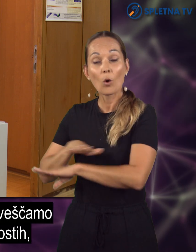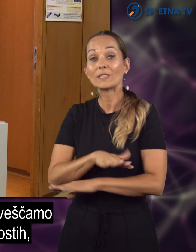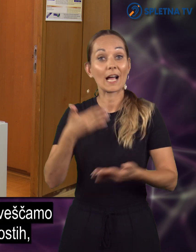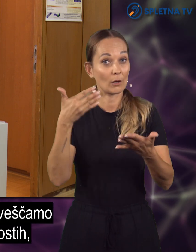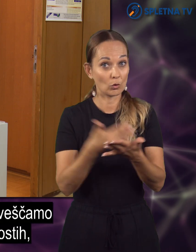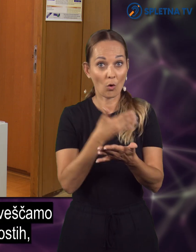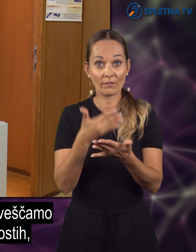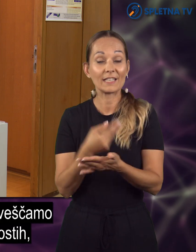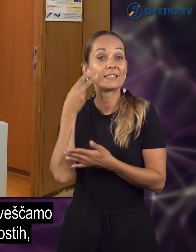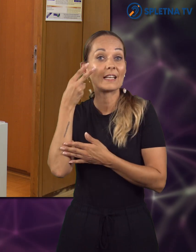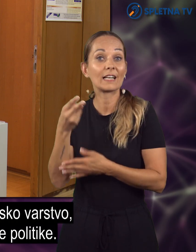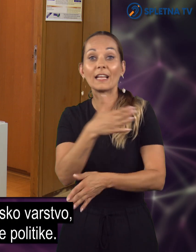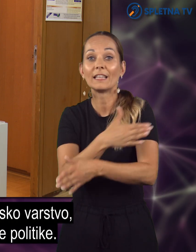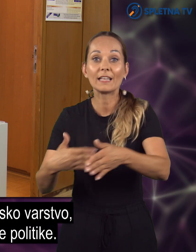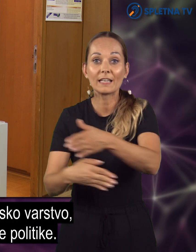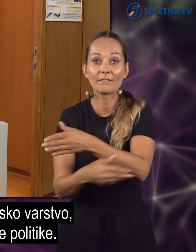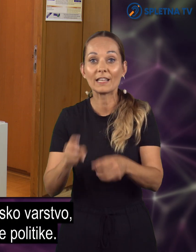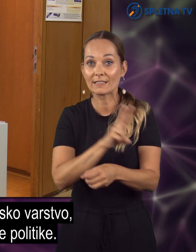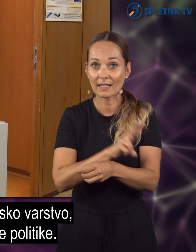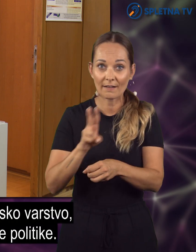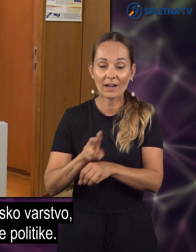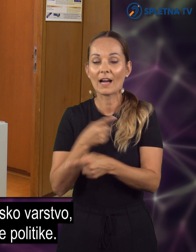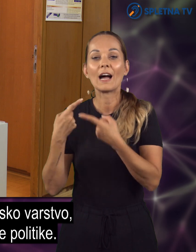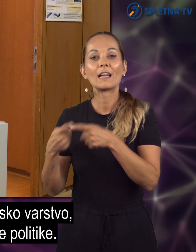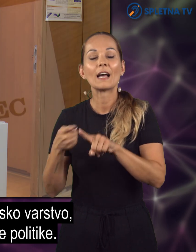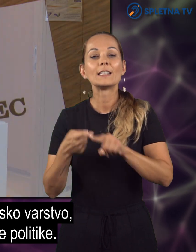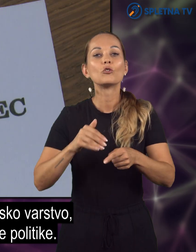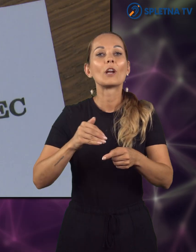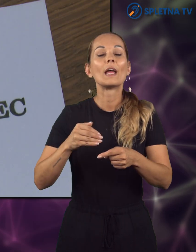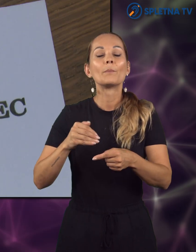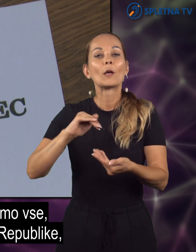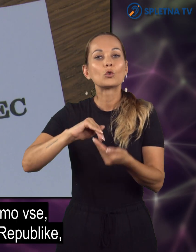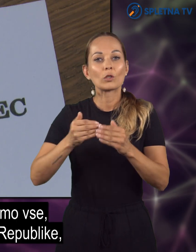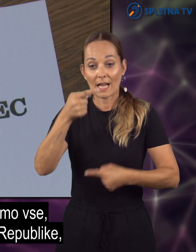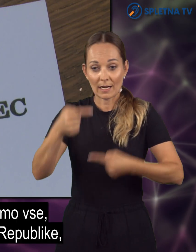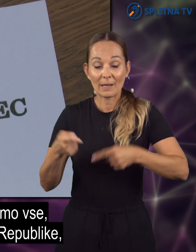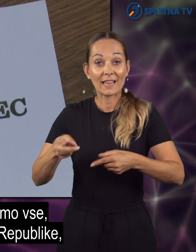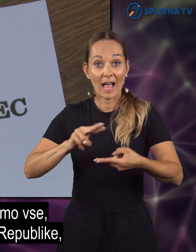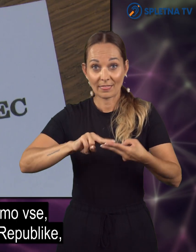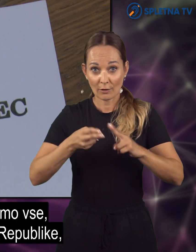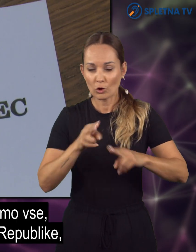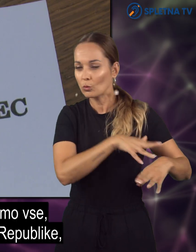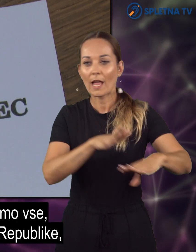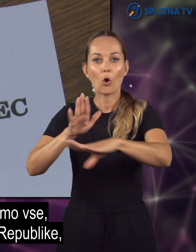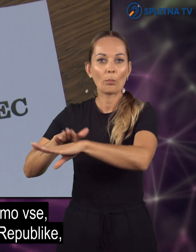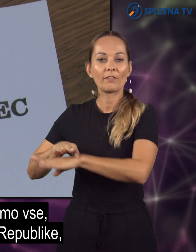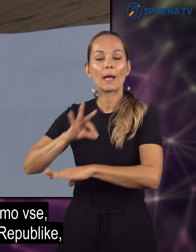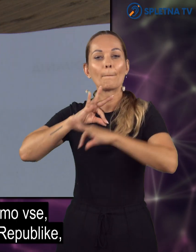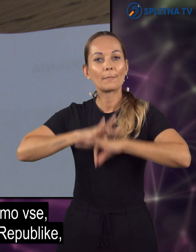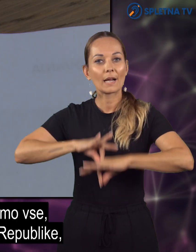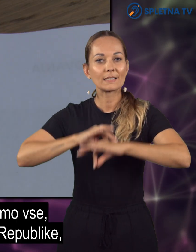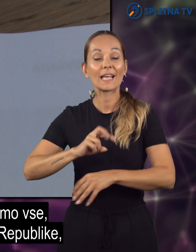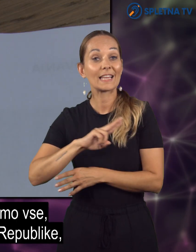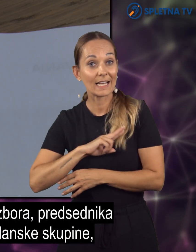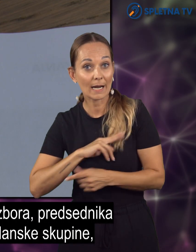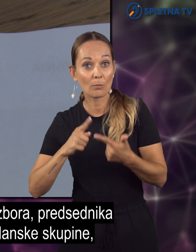o vseh novostih, kar zadeva, invalidsko varstvo in različne socialne politike, in na ta način obveščamo vse, od predsednice